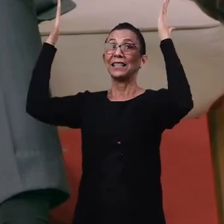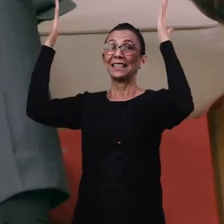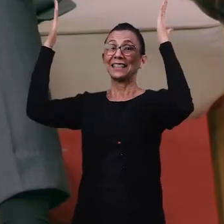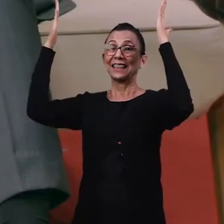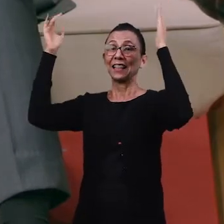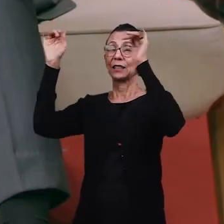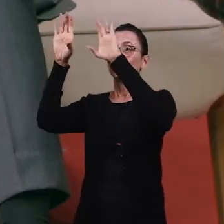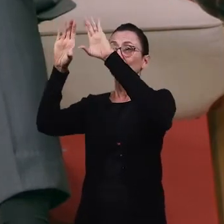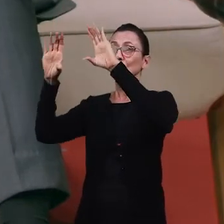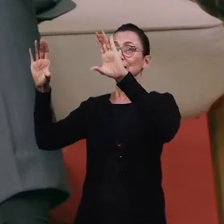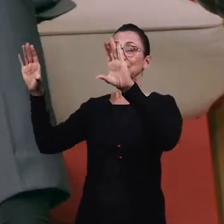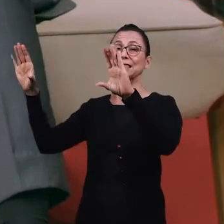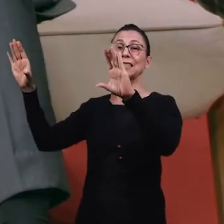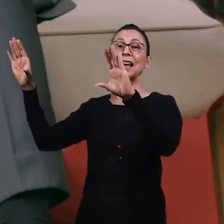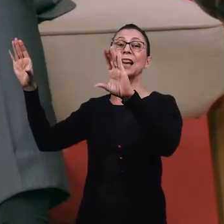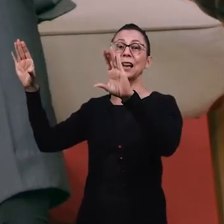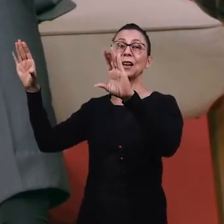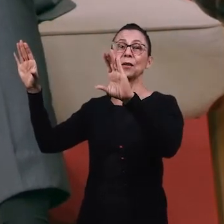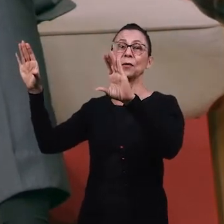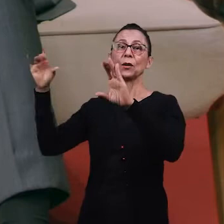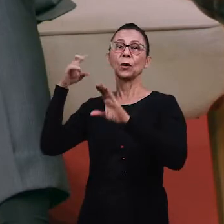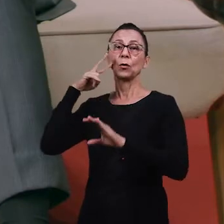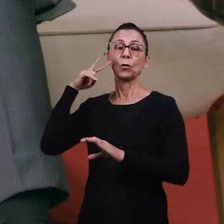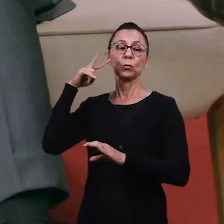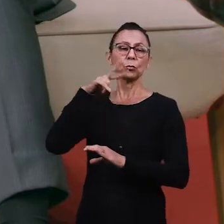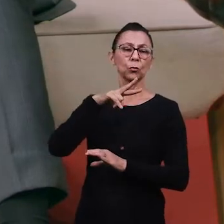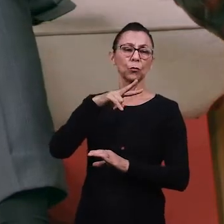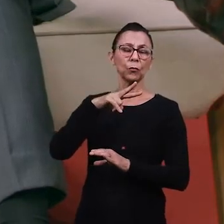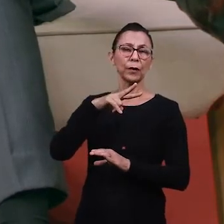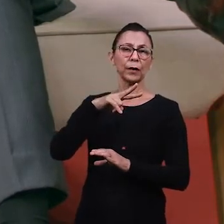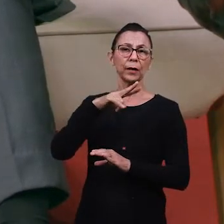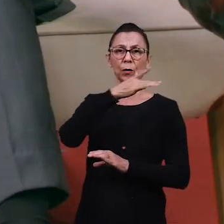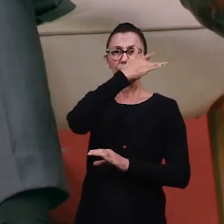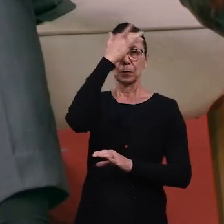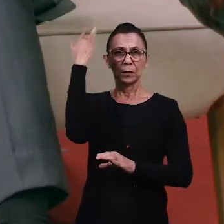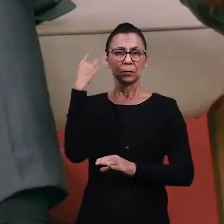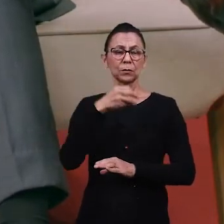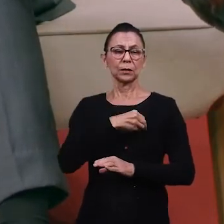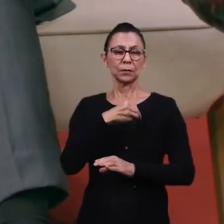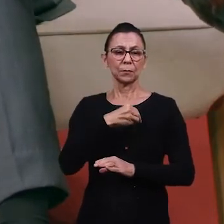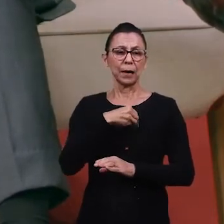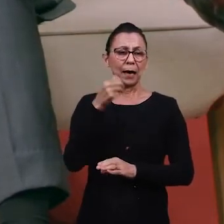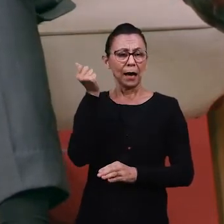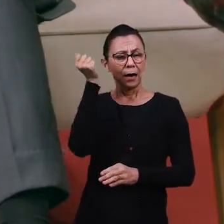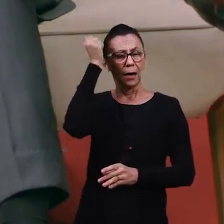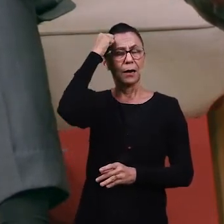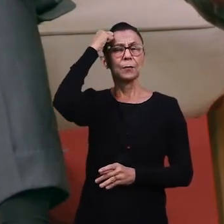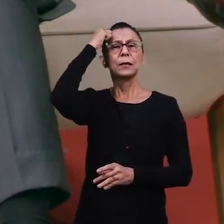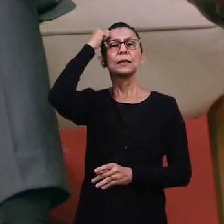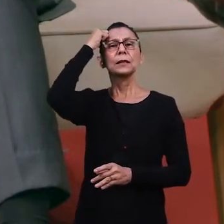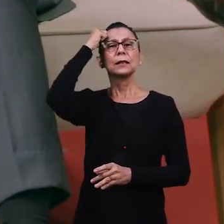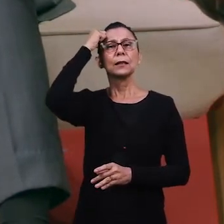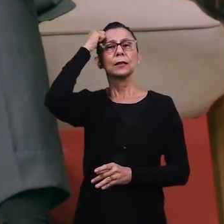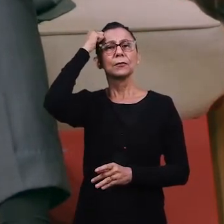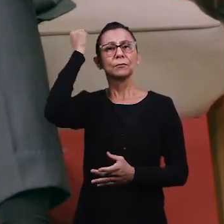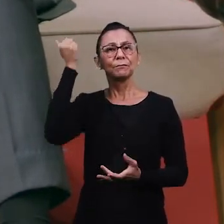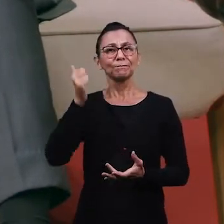son nom est écrit au livre de la vie. La Bible dit qu'il a en fait devant les anges de Dieu